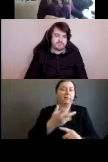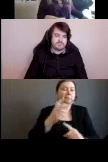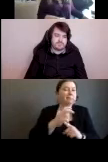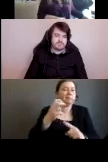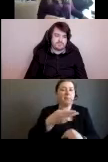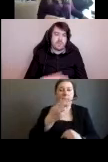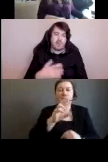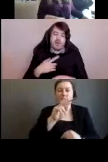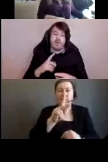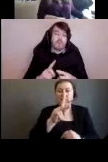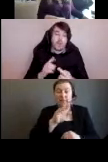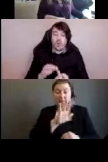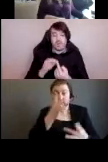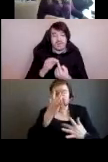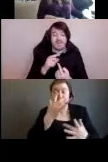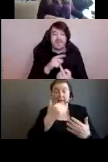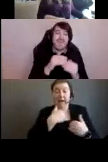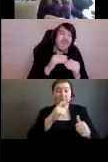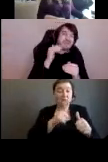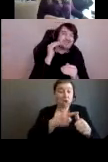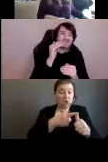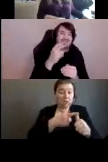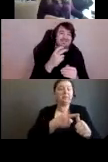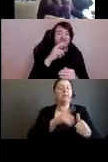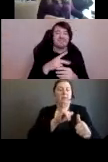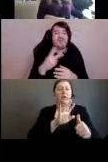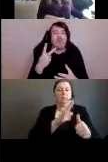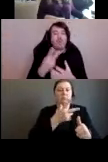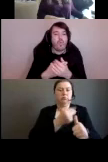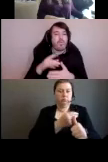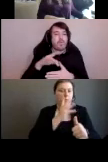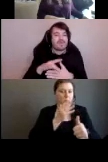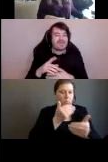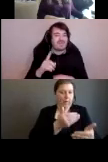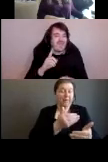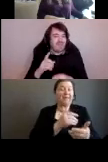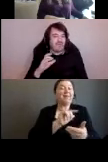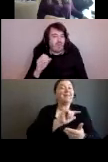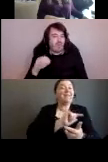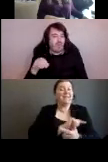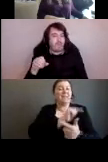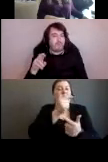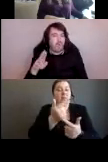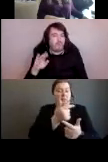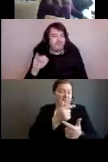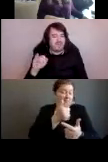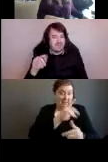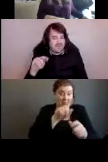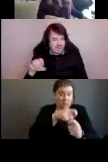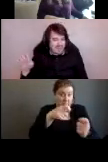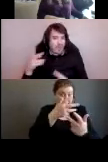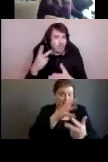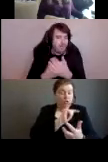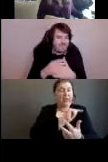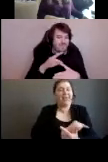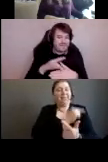Alors, on va commencer avec ceux qui ont des comorbidités graves, qui sont à risque élevé d'attraper la COVID-19. Une fois que ça